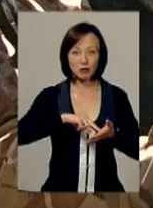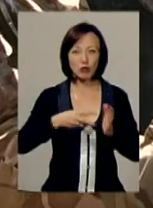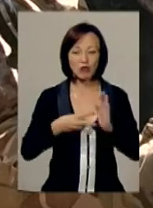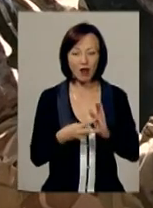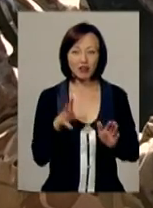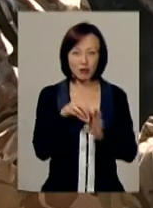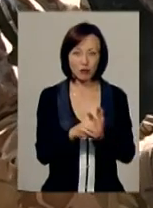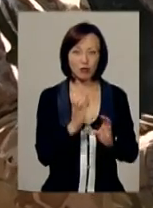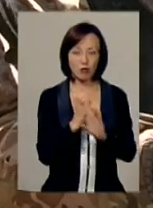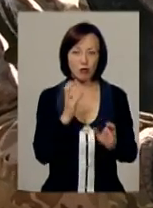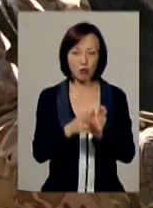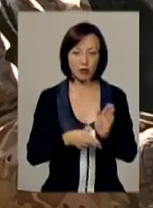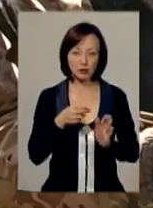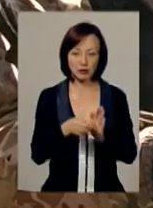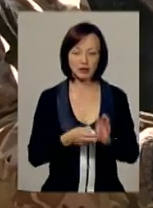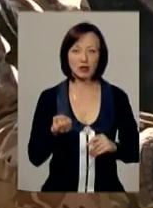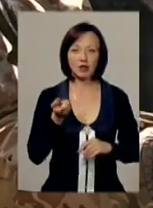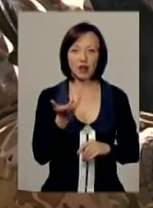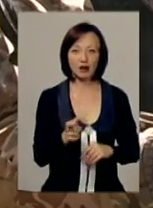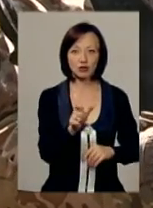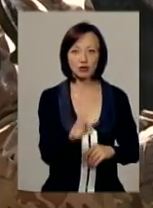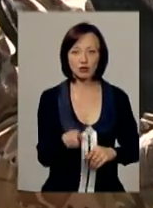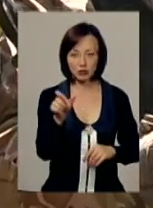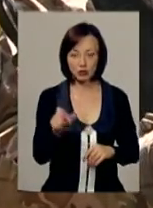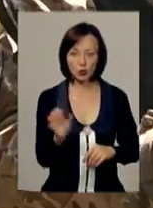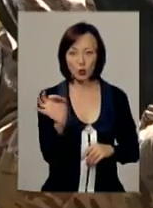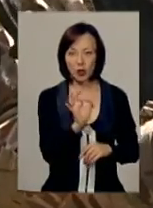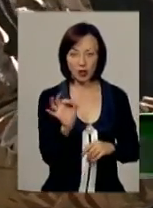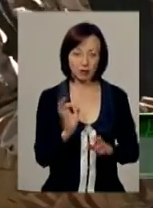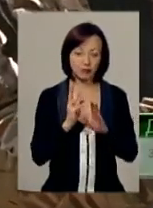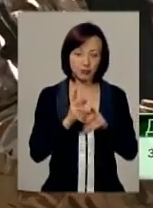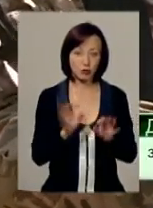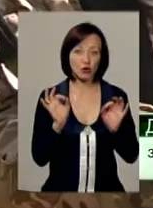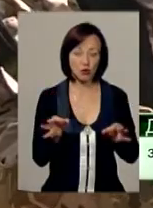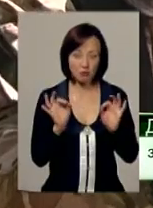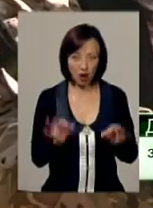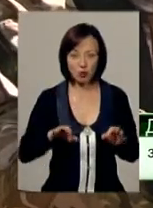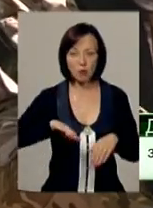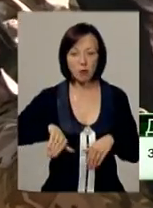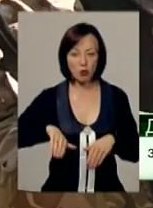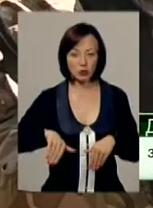Вийшли декілька чоловік по черзі в туалет, сходили, все нормально. Потім